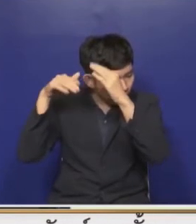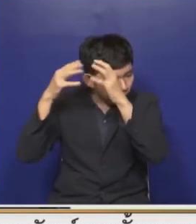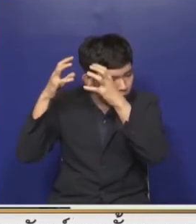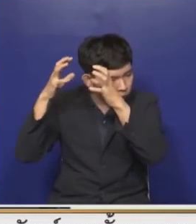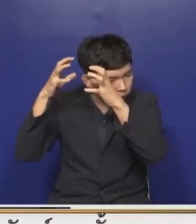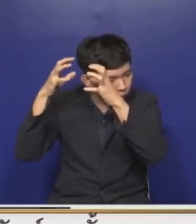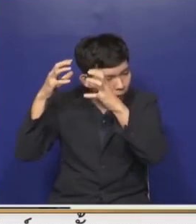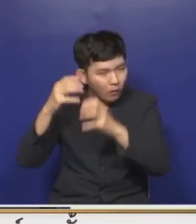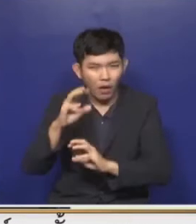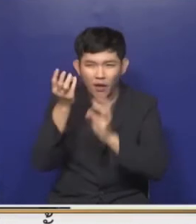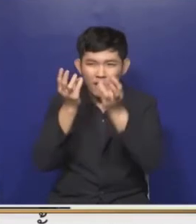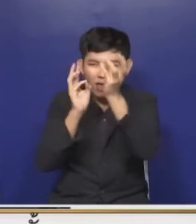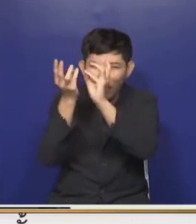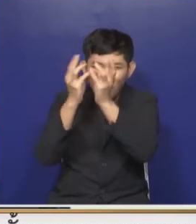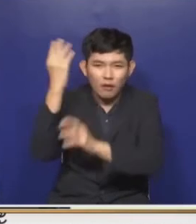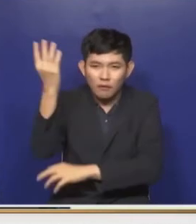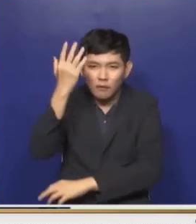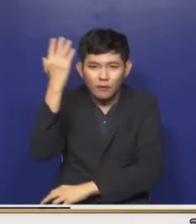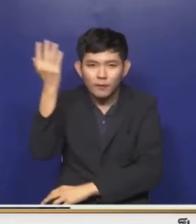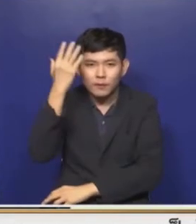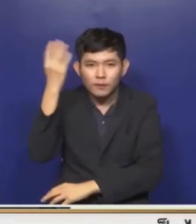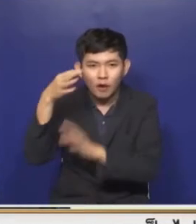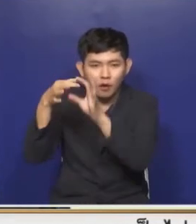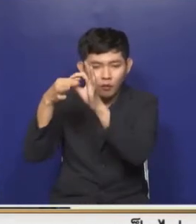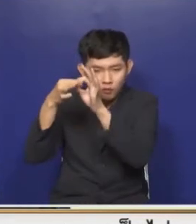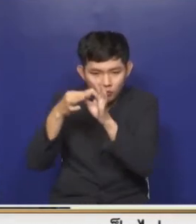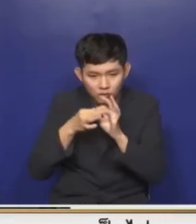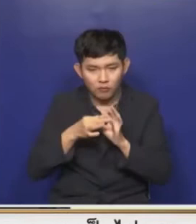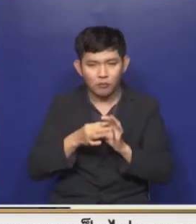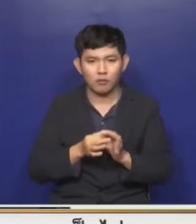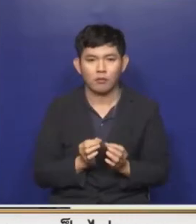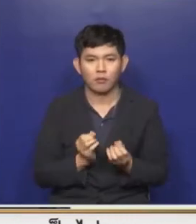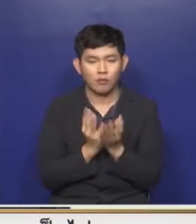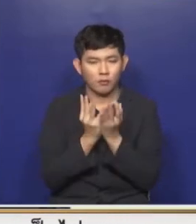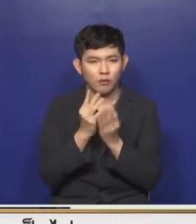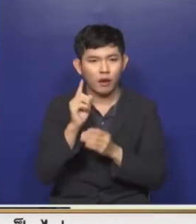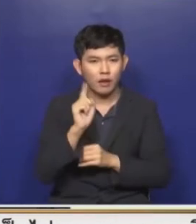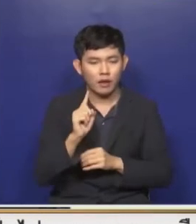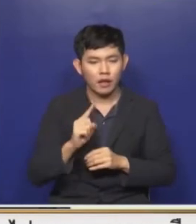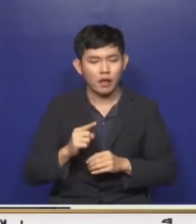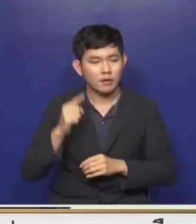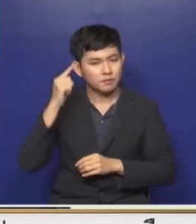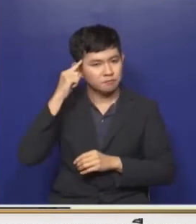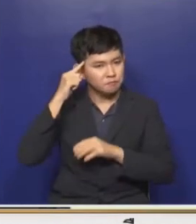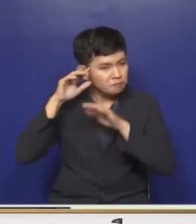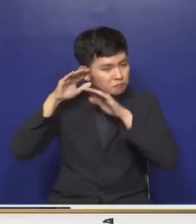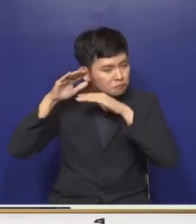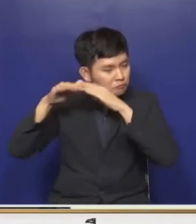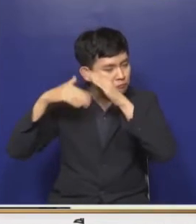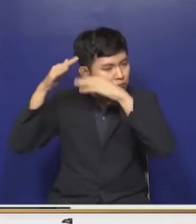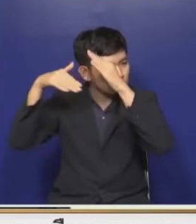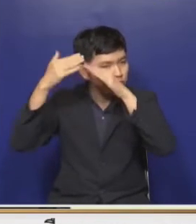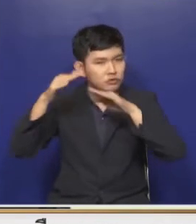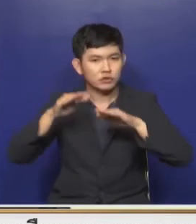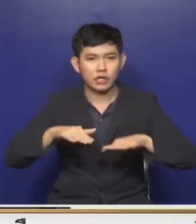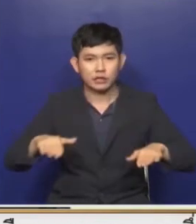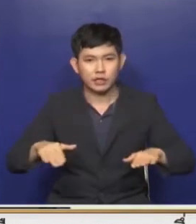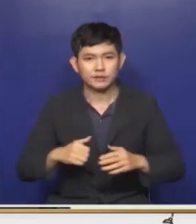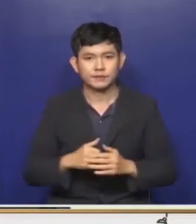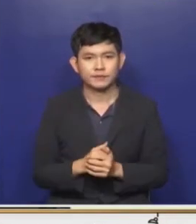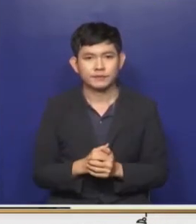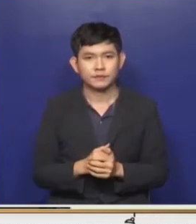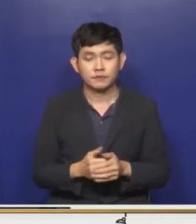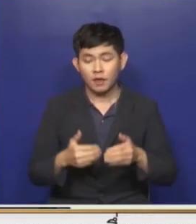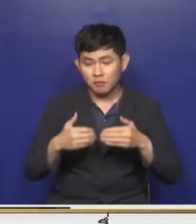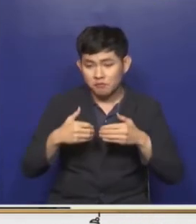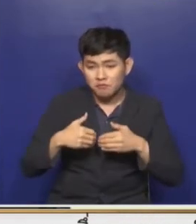เพราฉะนั้มนพิษณทั้งอากาศสามารถส่งผลกระทบต่พัฒนาการของเด็กเป็อย่างมากถเราปล